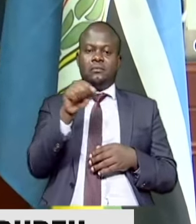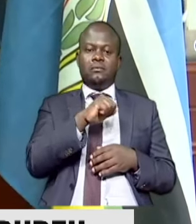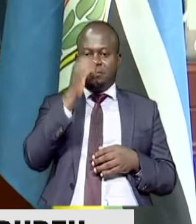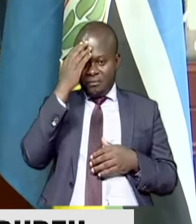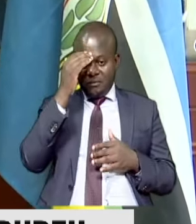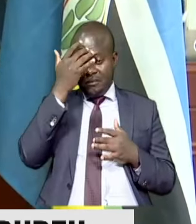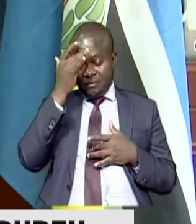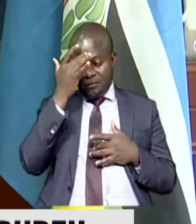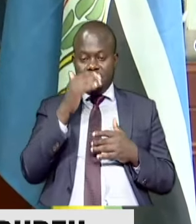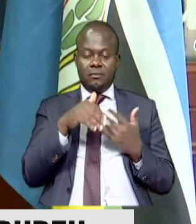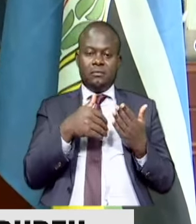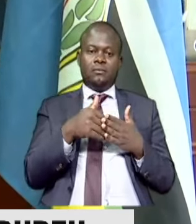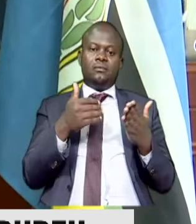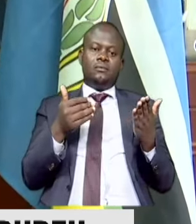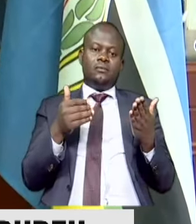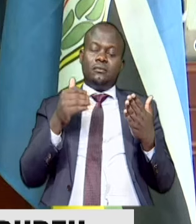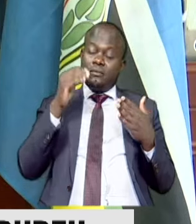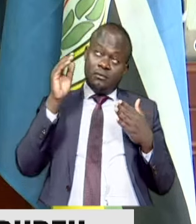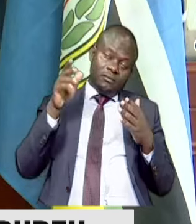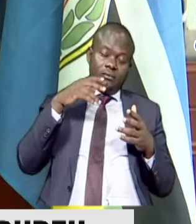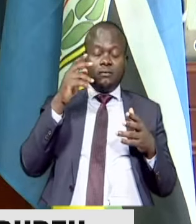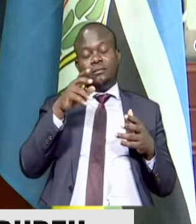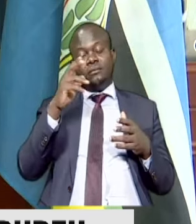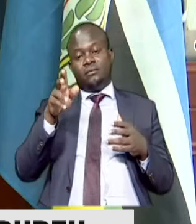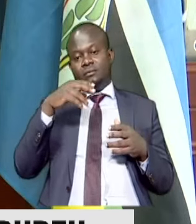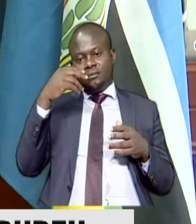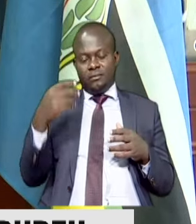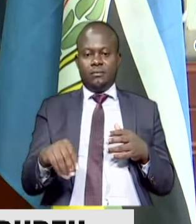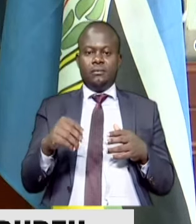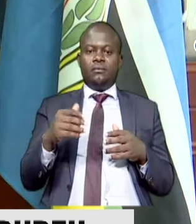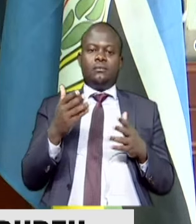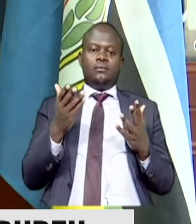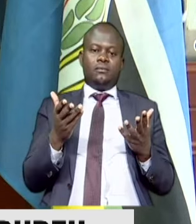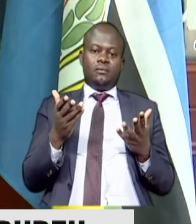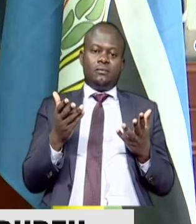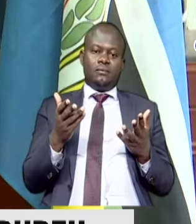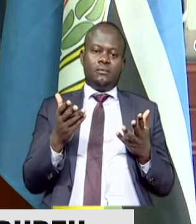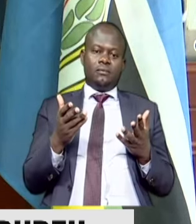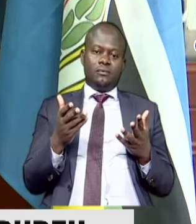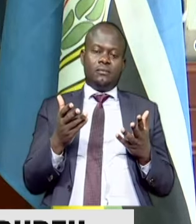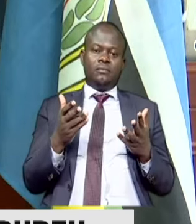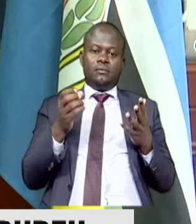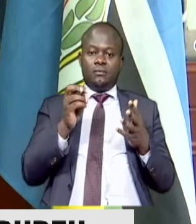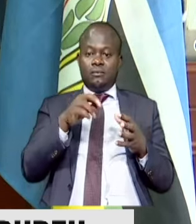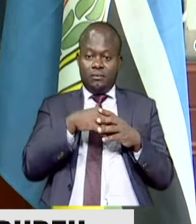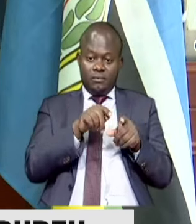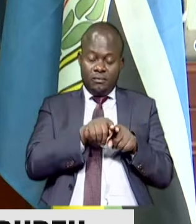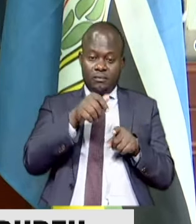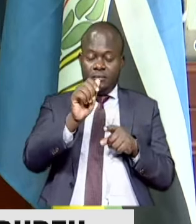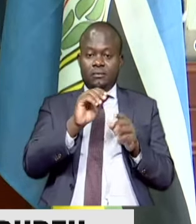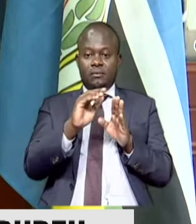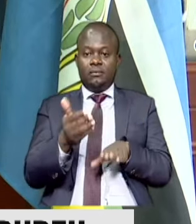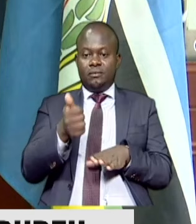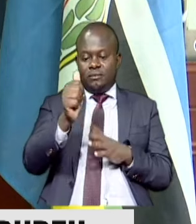afite akaba yagira nk'isereri imodoka akayirekura ikagenda ikagonga abantu cyangwa se nawe agapfa. Ibyo